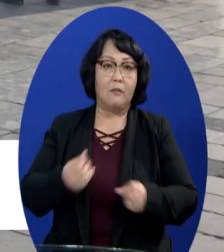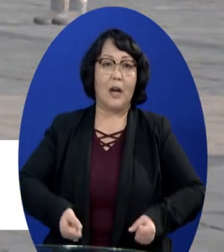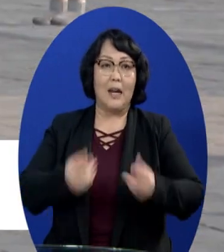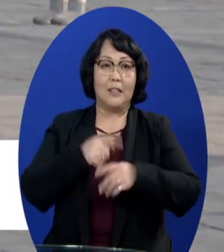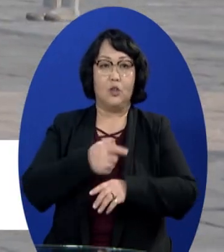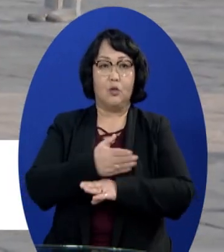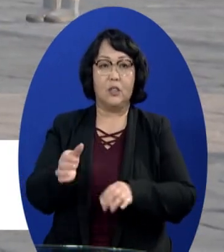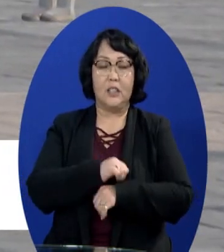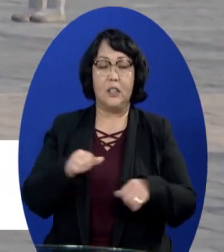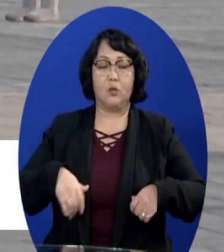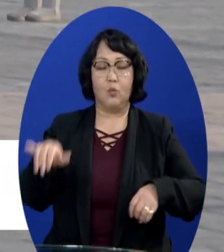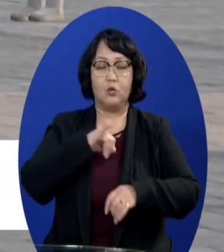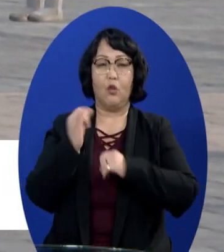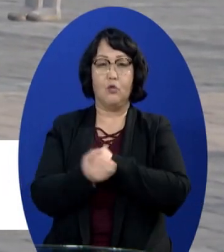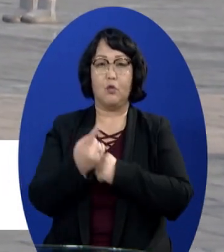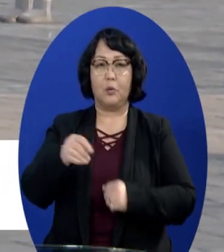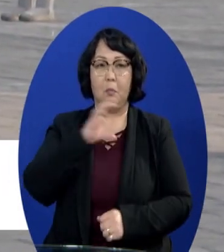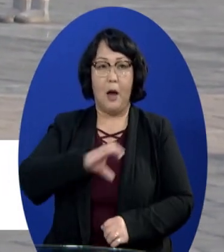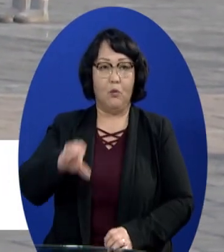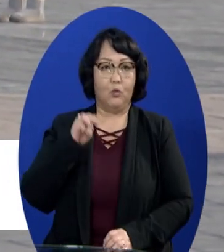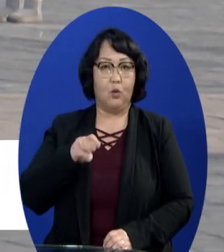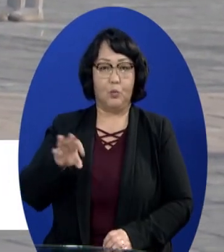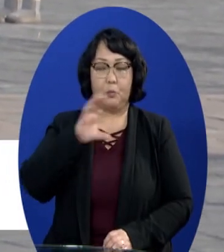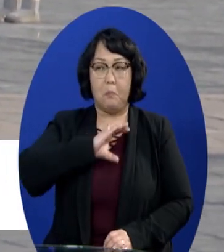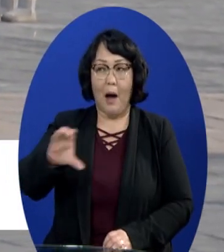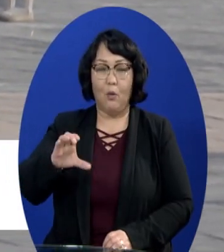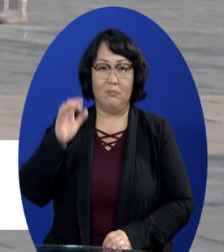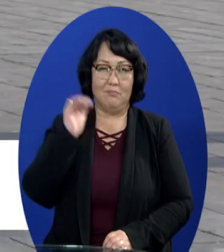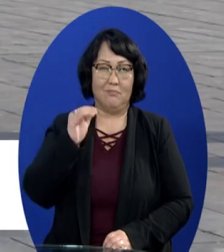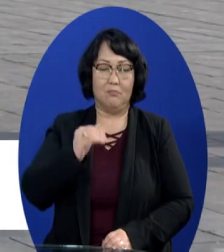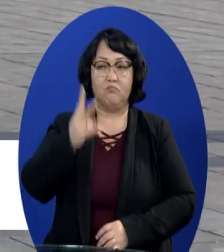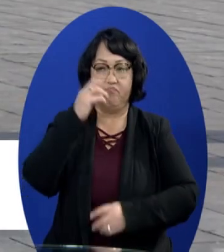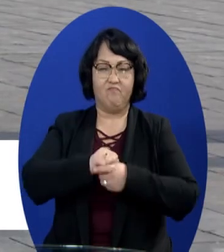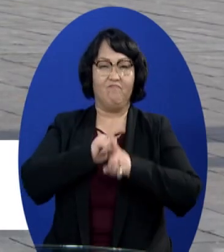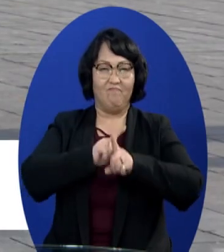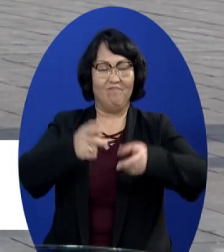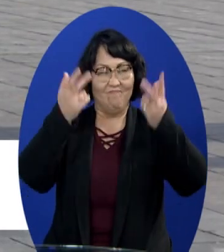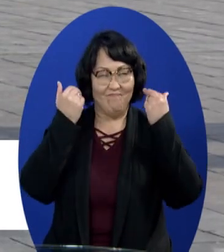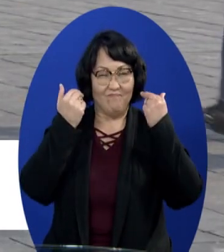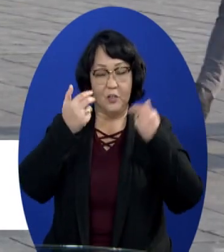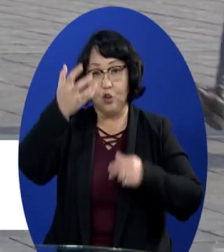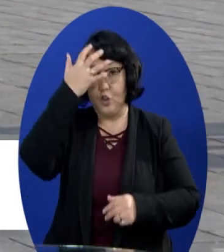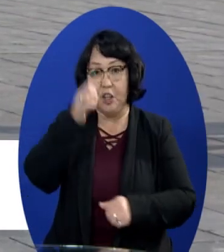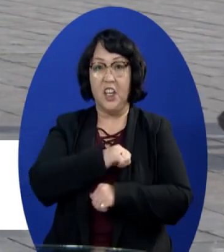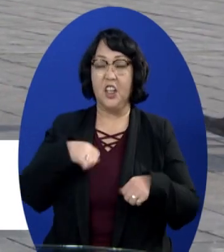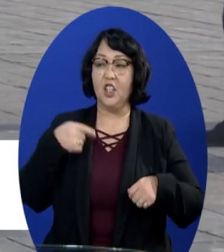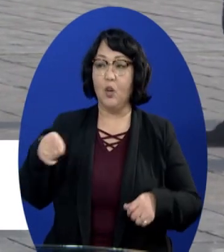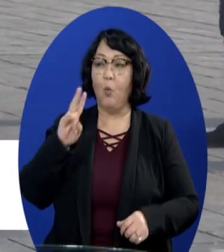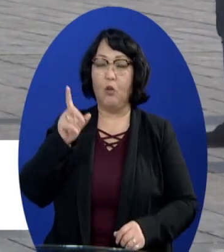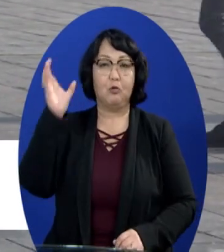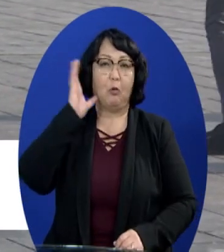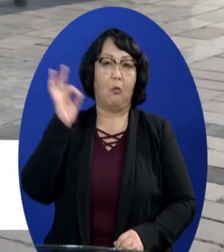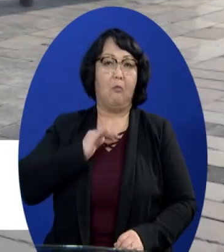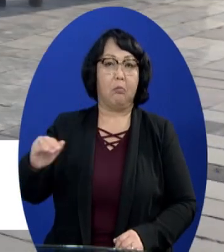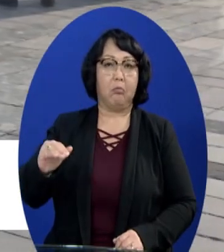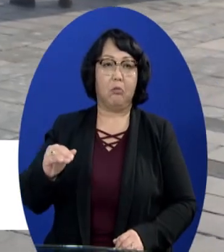эргээд улсын онцгой комисс болон төрийн бус байгууллагуудаас тавьсан шаардлагыг чанд биелүүлж ирсэн. Гэтэл төрн иргэнийхээ үгийг сонсдгүй, ээлтэй орчин